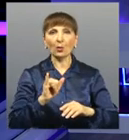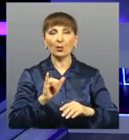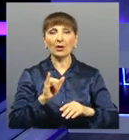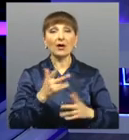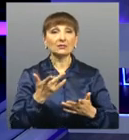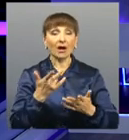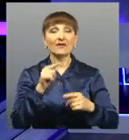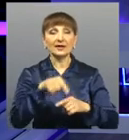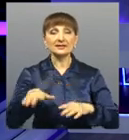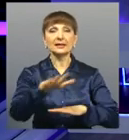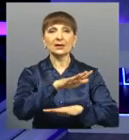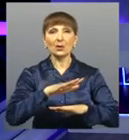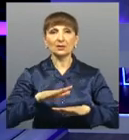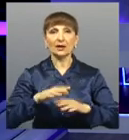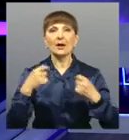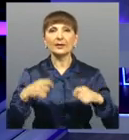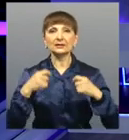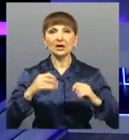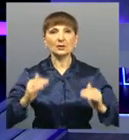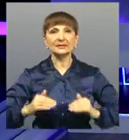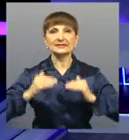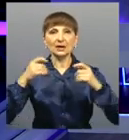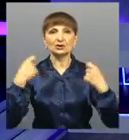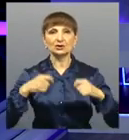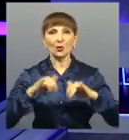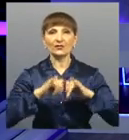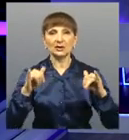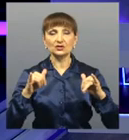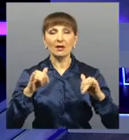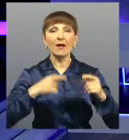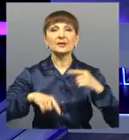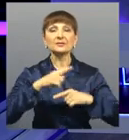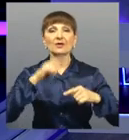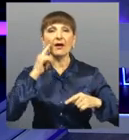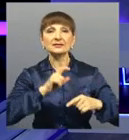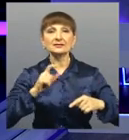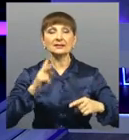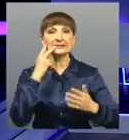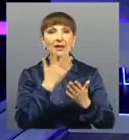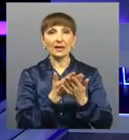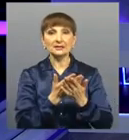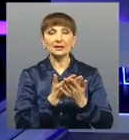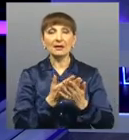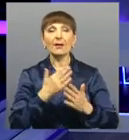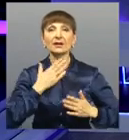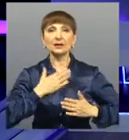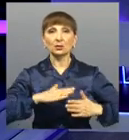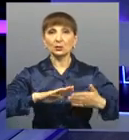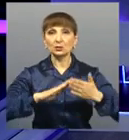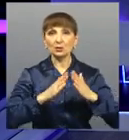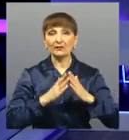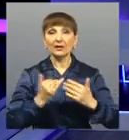что именно в этих регионах продажи подскочили. В целом же предприимчивые казахстанцы заметили такую благоприятную тенденцию